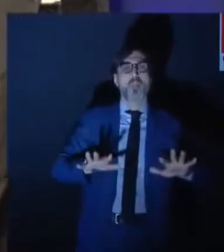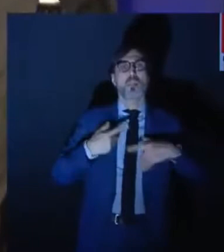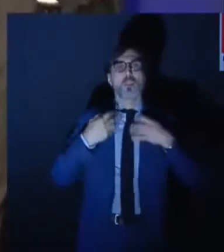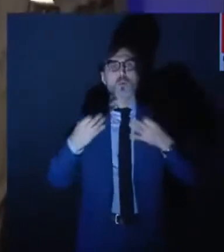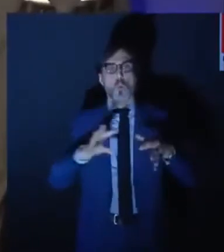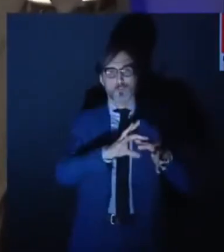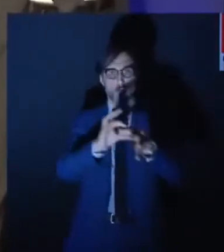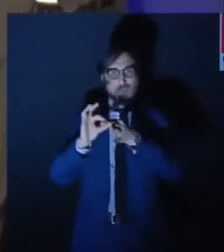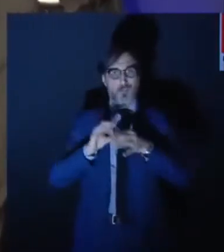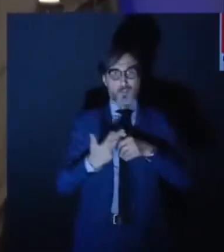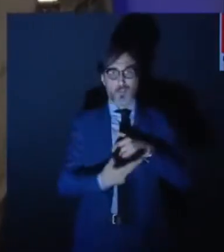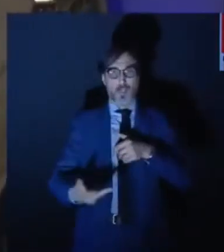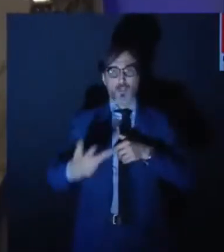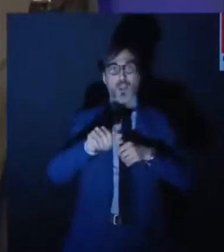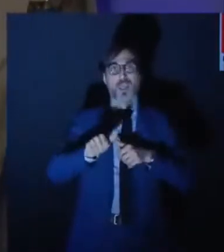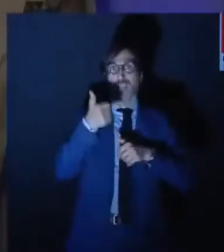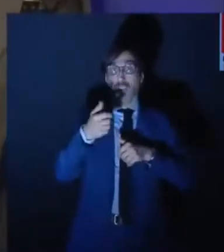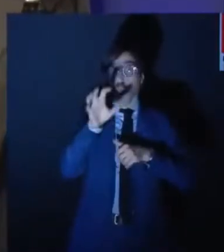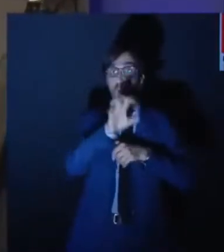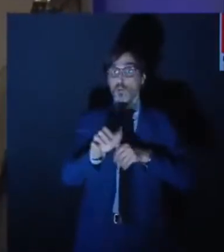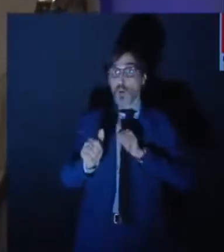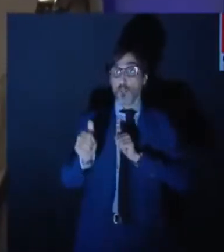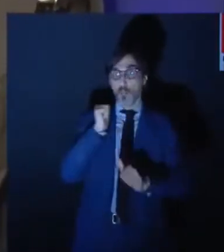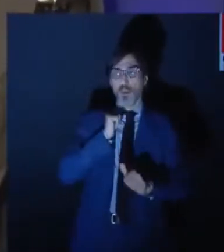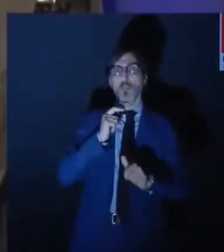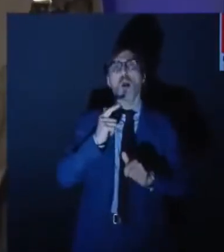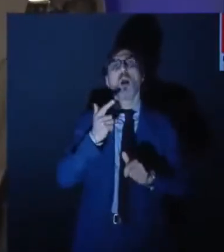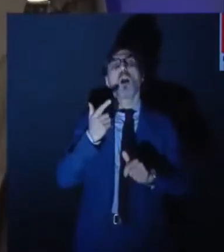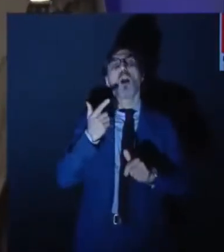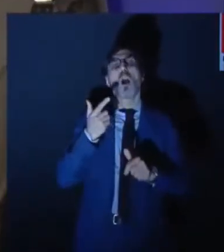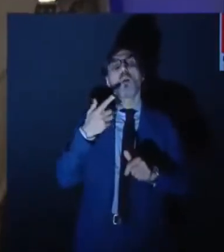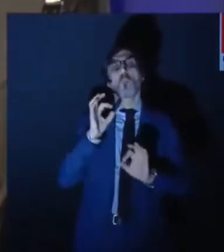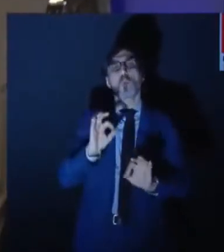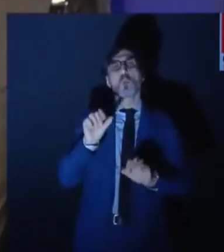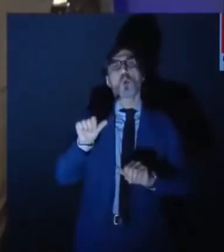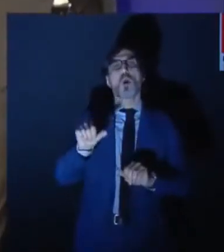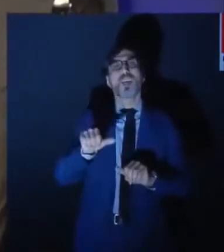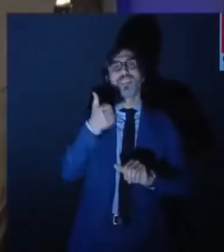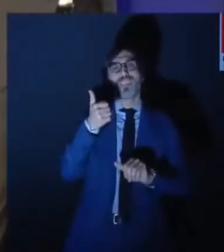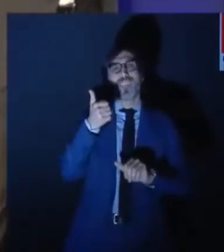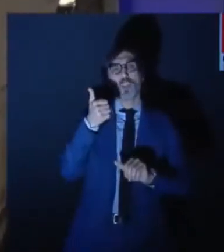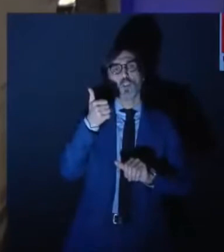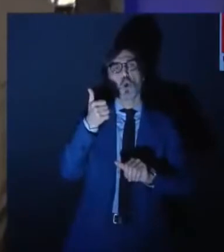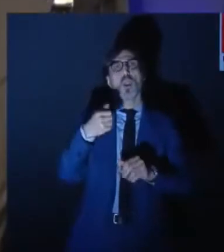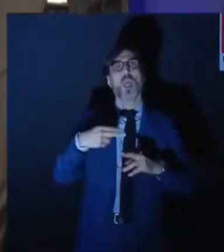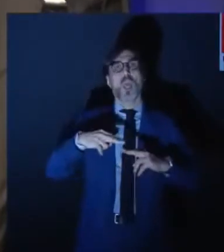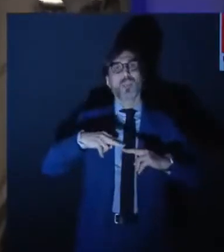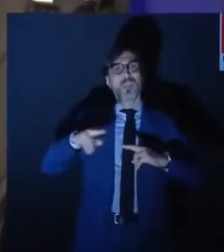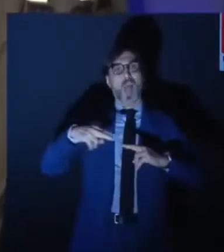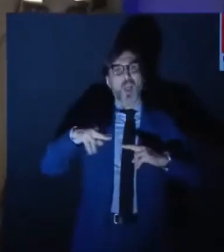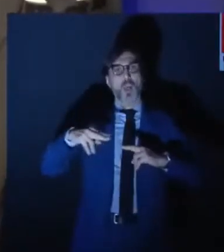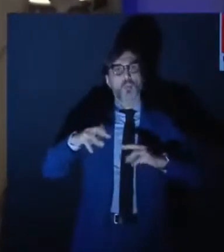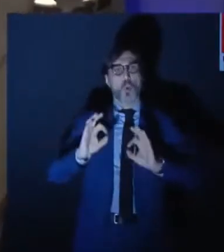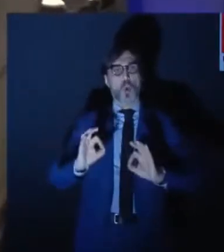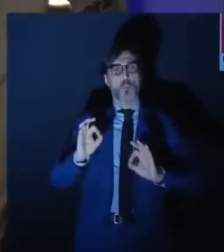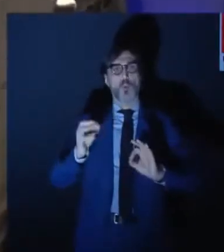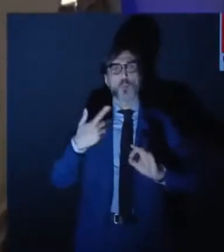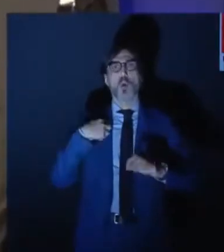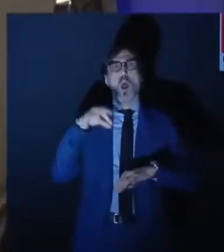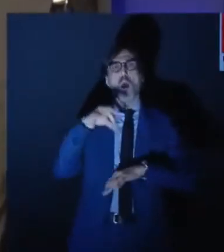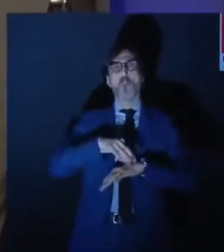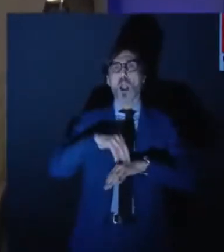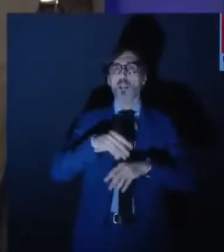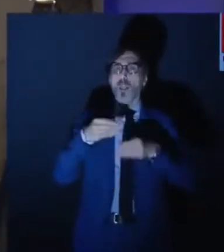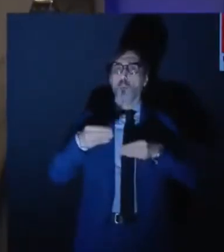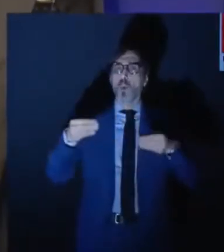io prima di fare il direttore regionale sono stato il direttore provinciale della sede di taranto chi ha la metà delle malattie